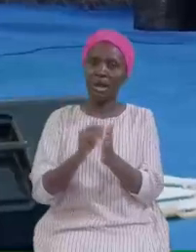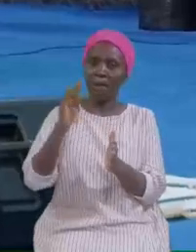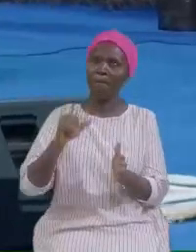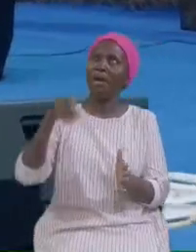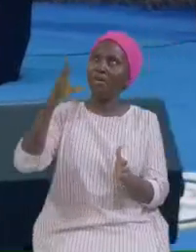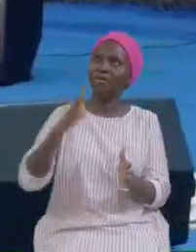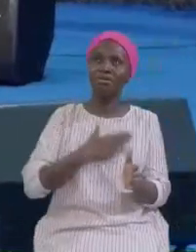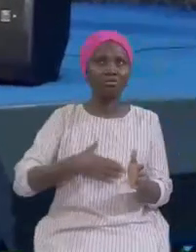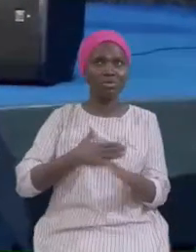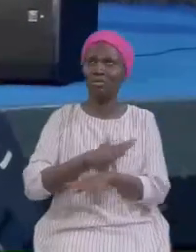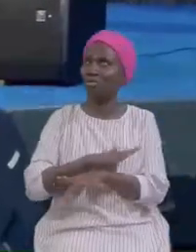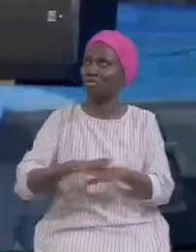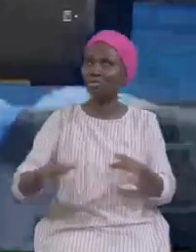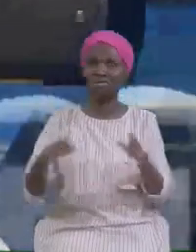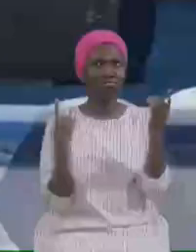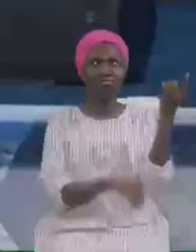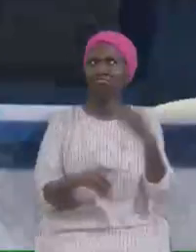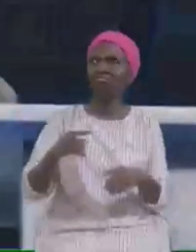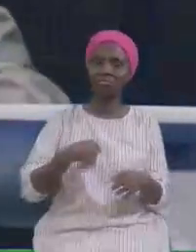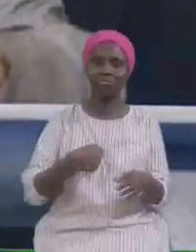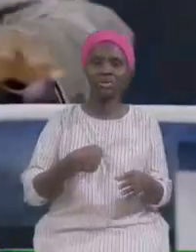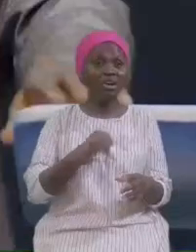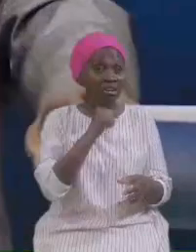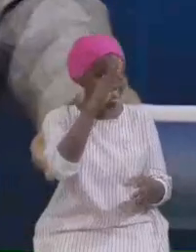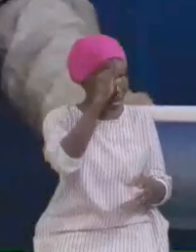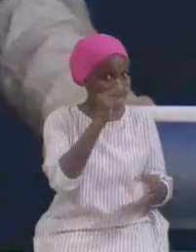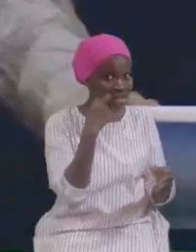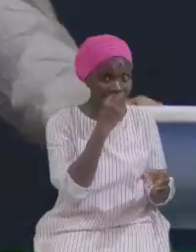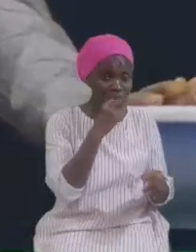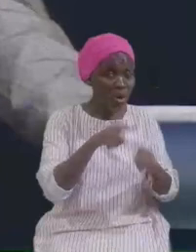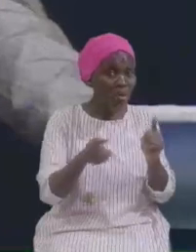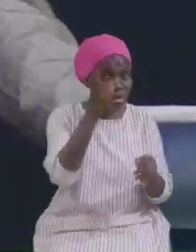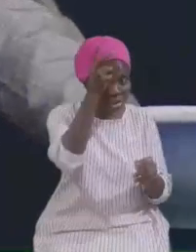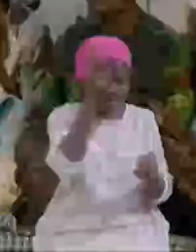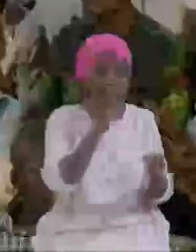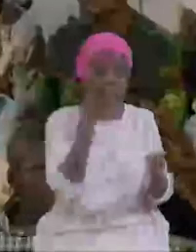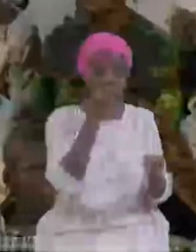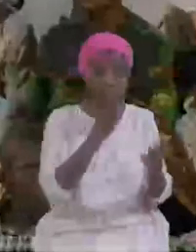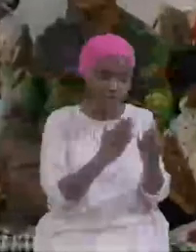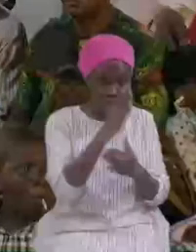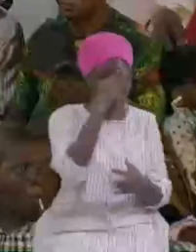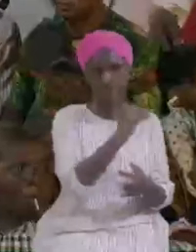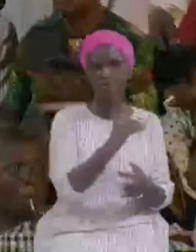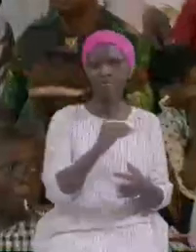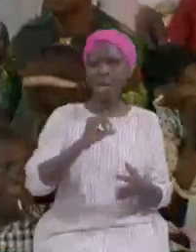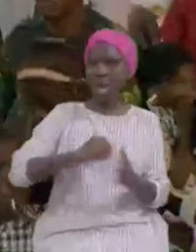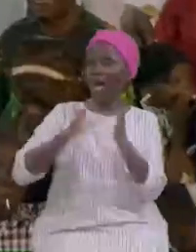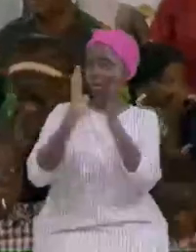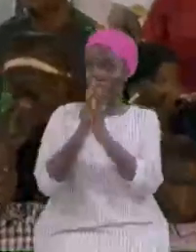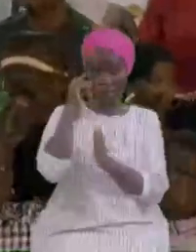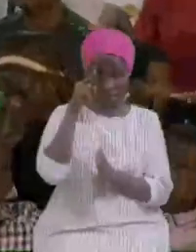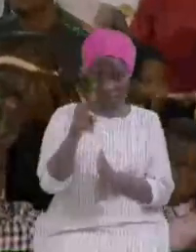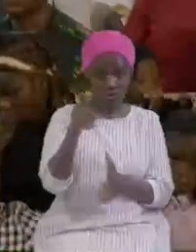me tourmente pas. Ça, ce n'est pas l'homme, c'est le démon. Je prie que tu ne cèdes pas à la voix du